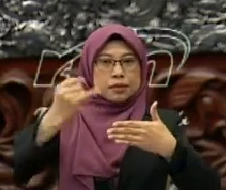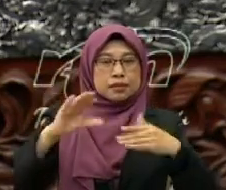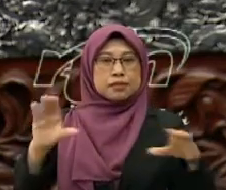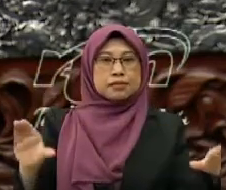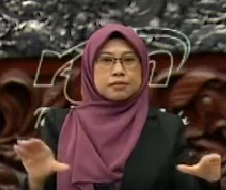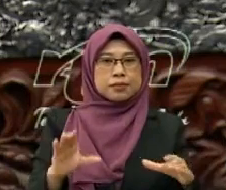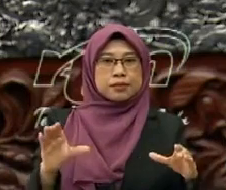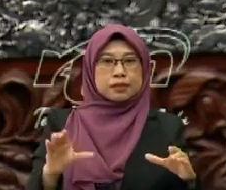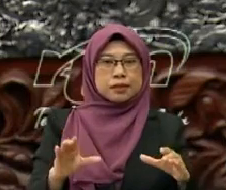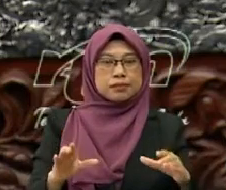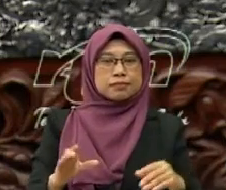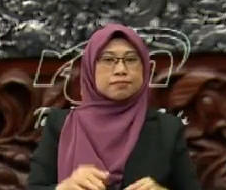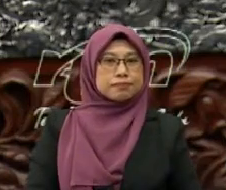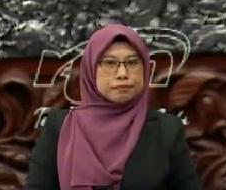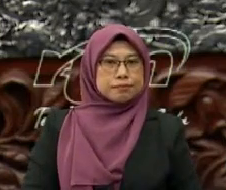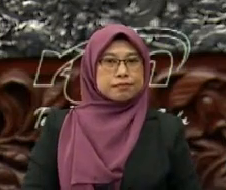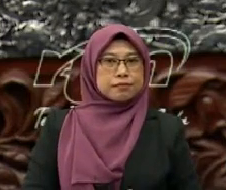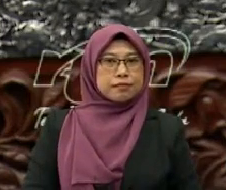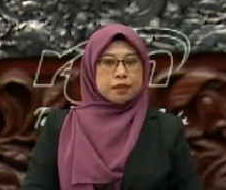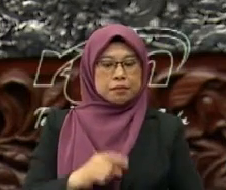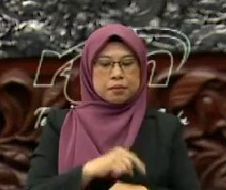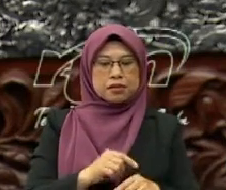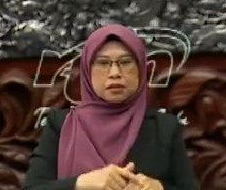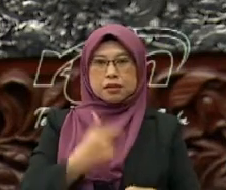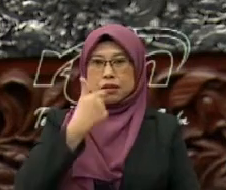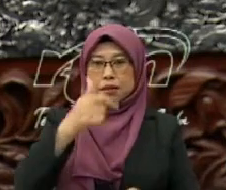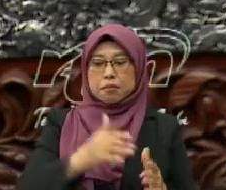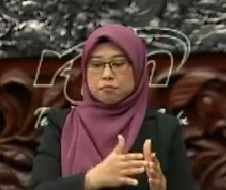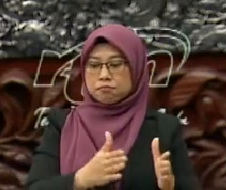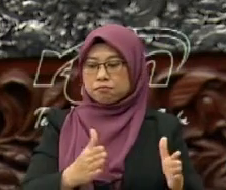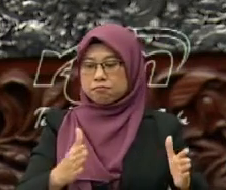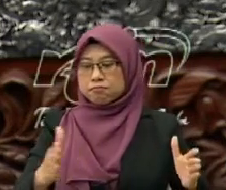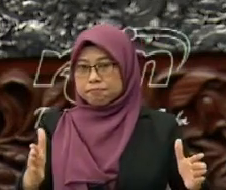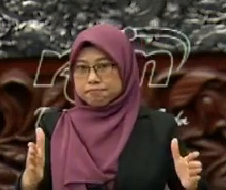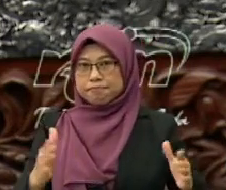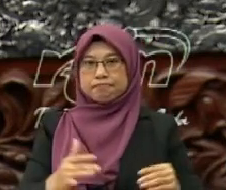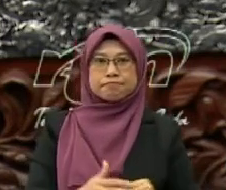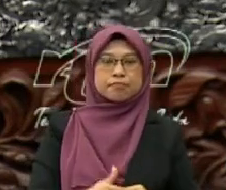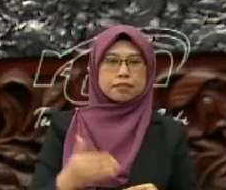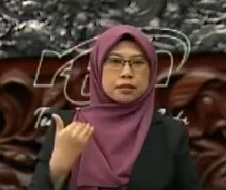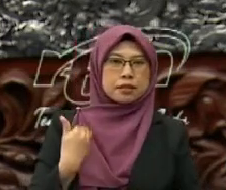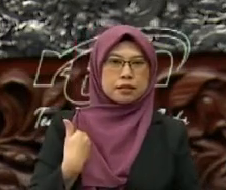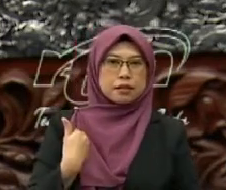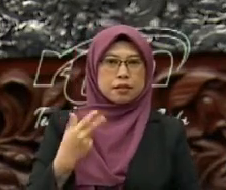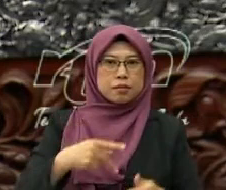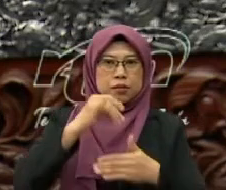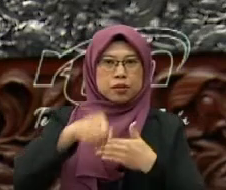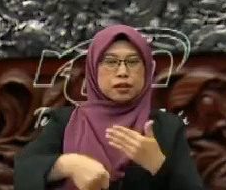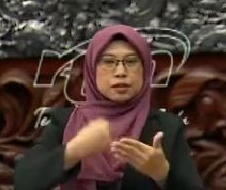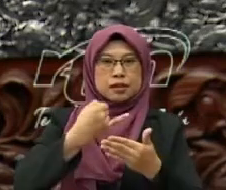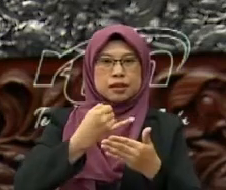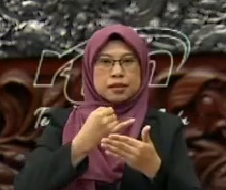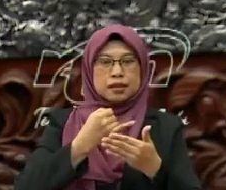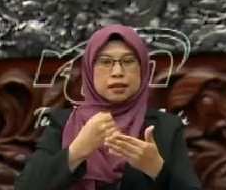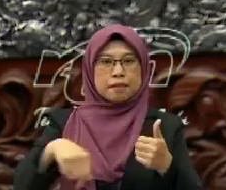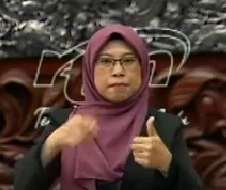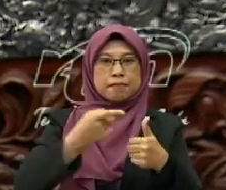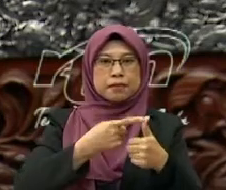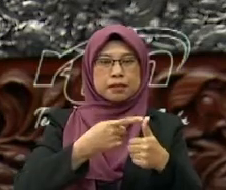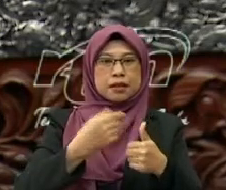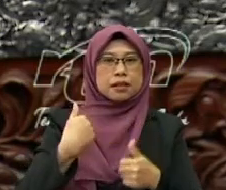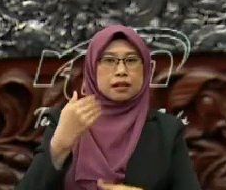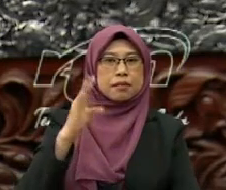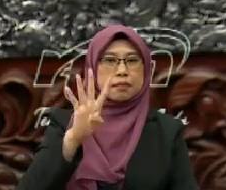melalui Elang merupakan proyek jangka panjang ya dia melibatkan beberapa proyek utama termasuk